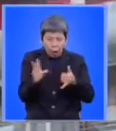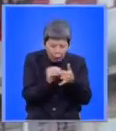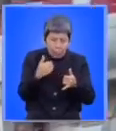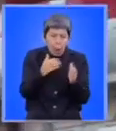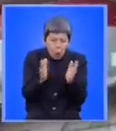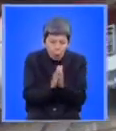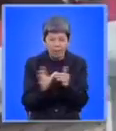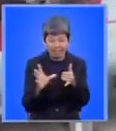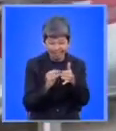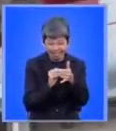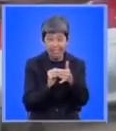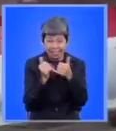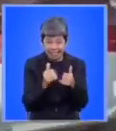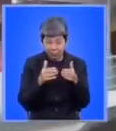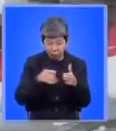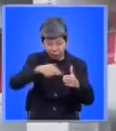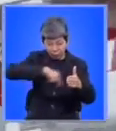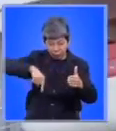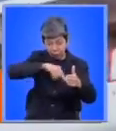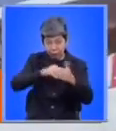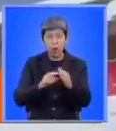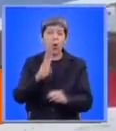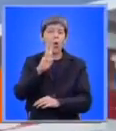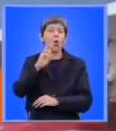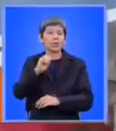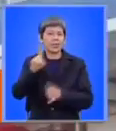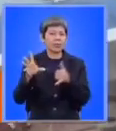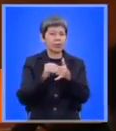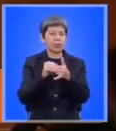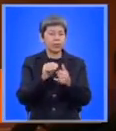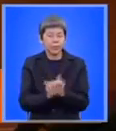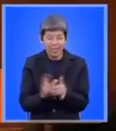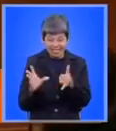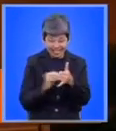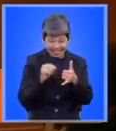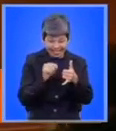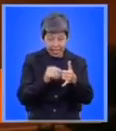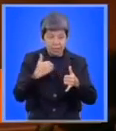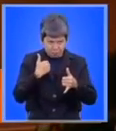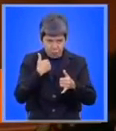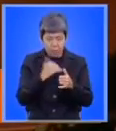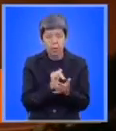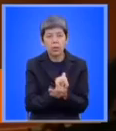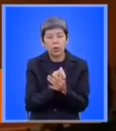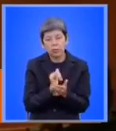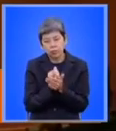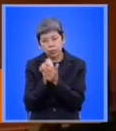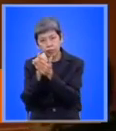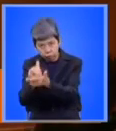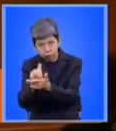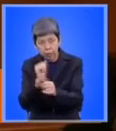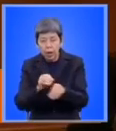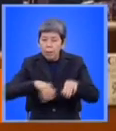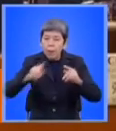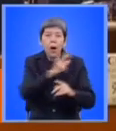วมเป็นผู้ติดเชื้อทั้งหมดบนเรือสำราญลำนี้61คนนะครับผู้ติดเชื้อทั้งหมดเนี่ยถูกส่งขึ้นฝั่งแล้วแล้วก็กระจ